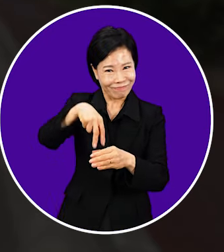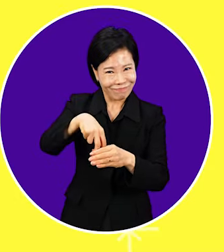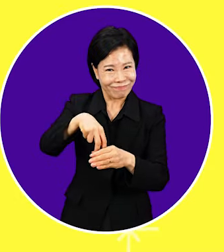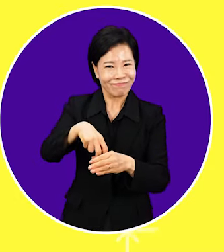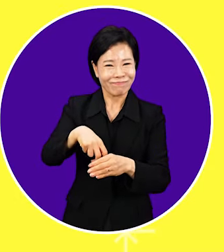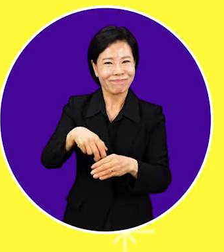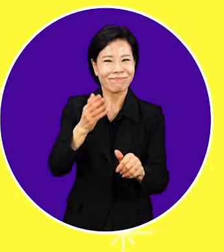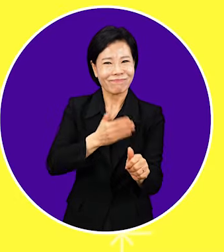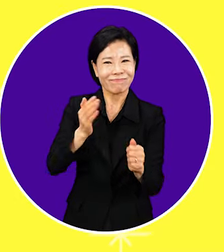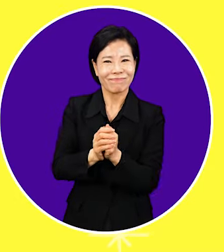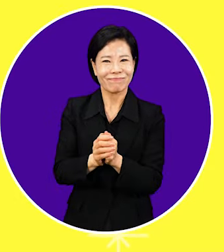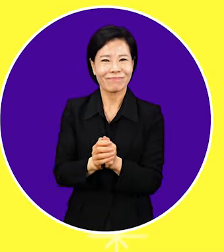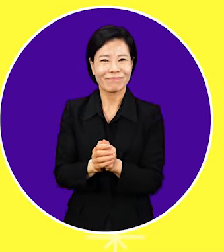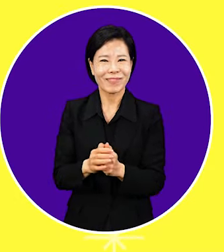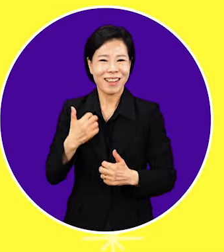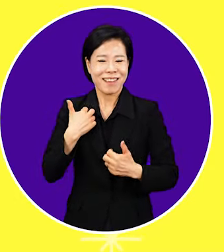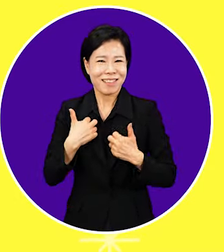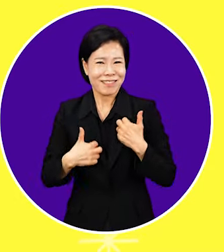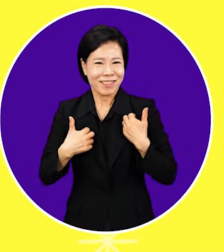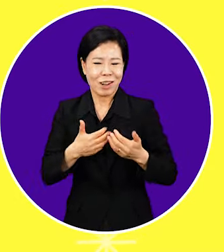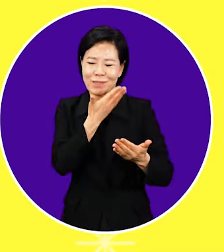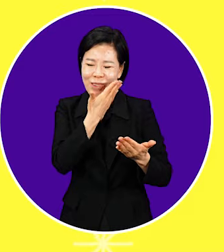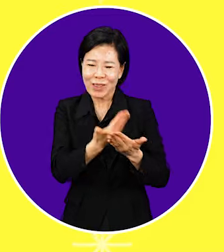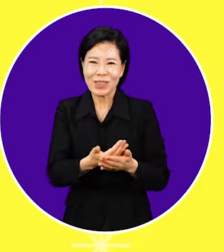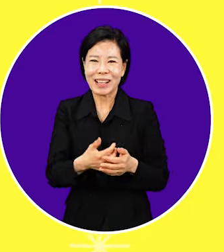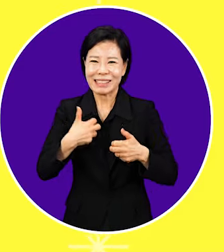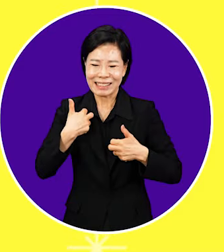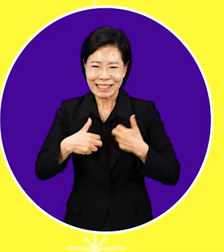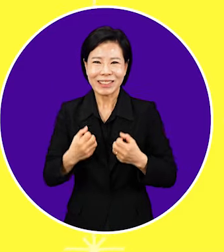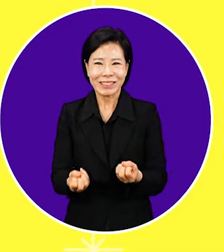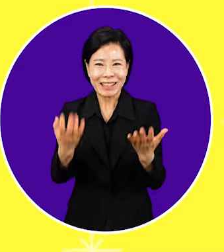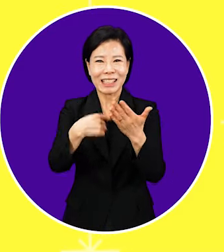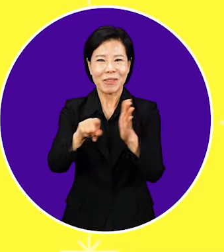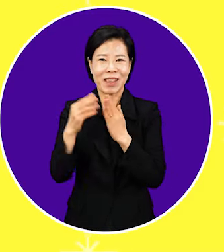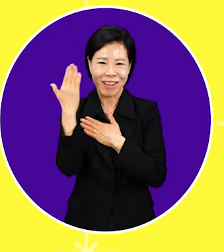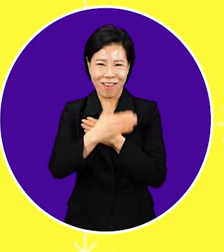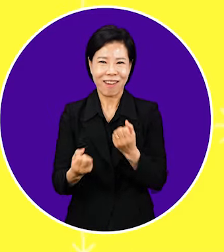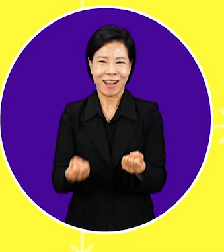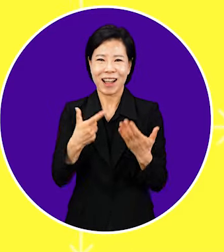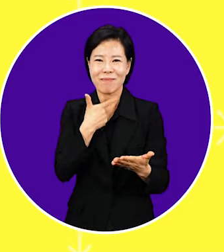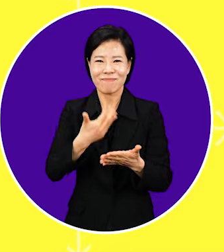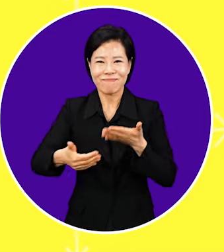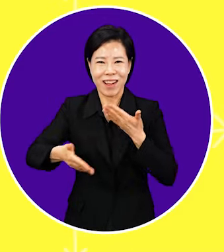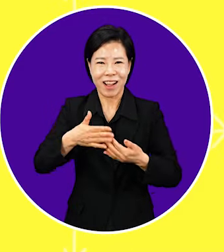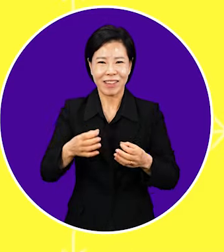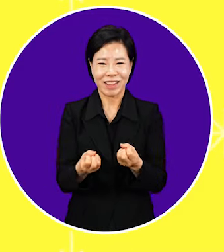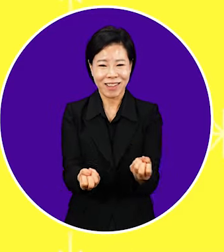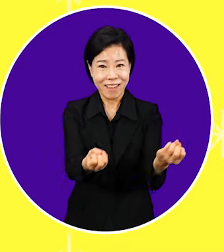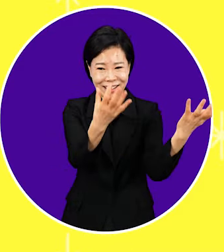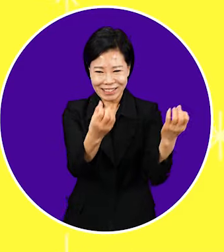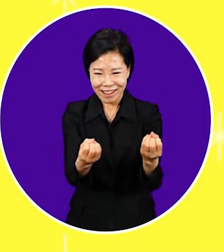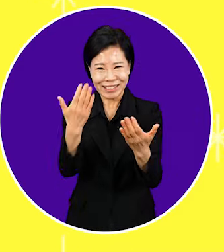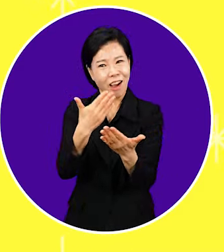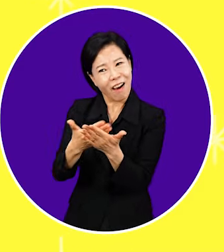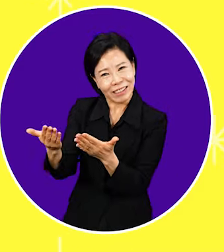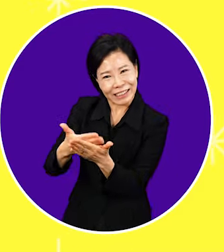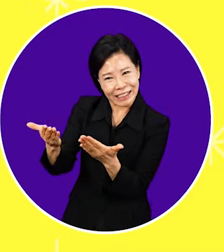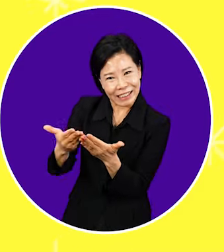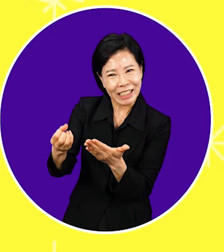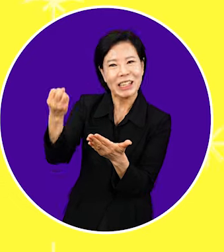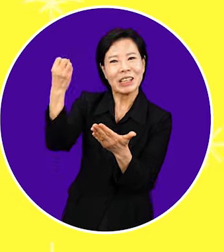어떠세요? 누구나 즐길 수 있는 빈틈없이 즐거운 행사를 위해 건강체험부스, 어린이